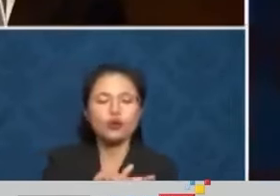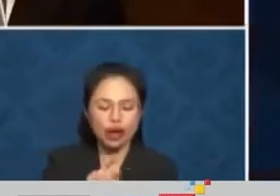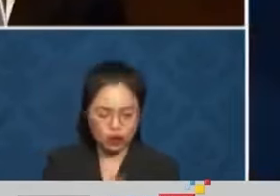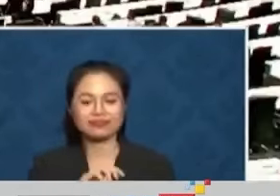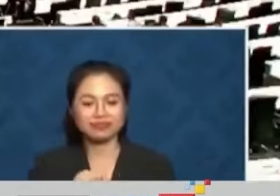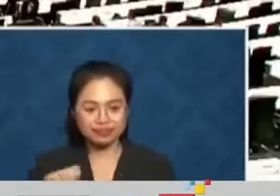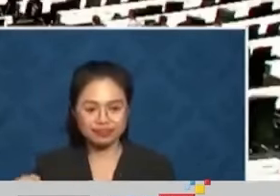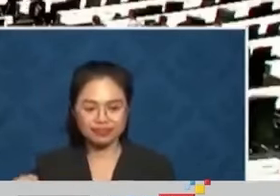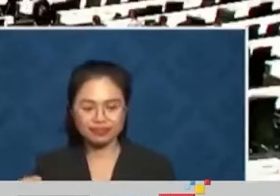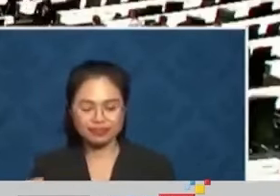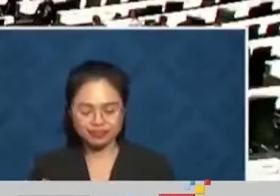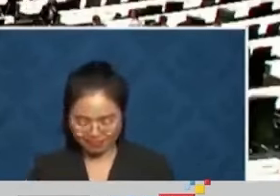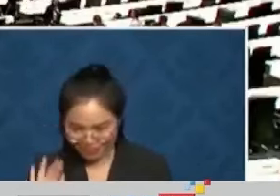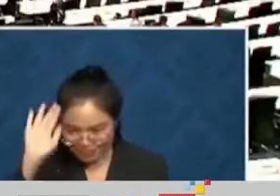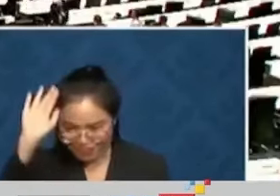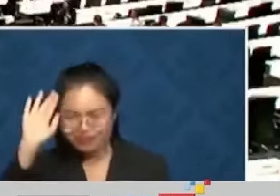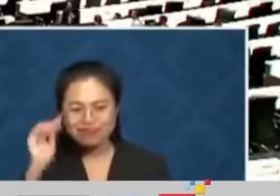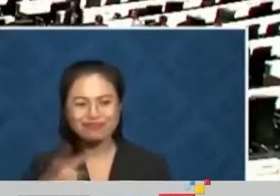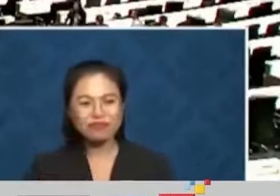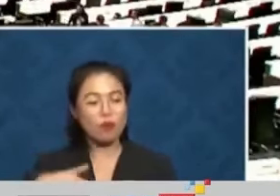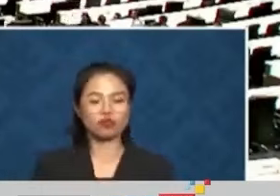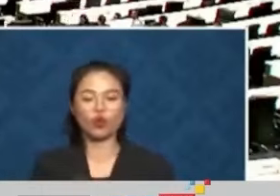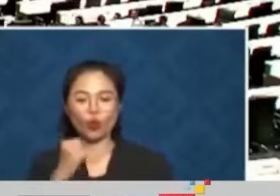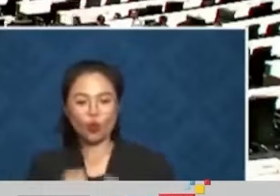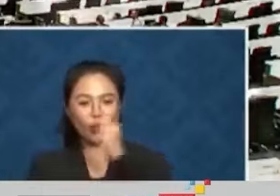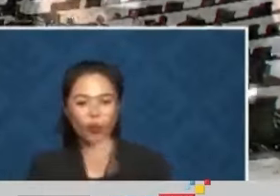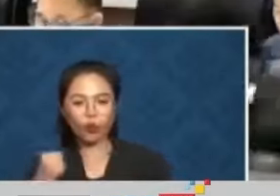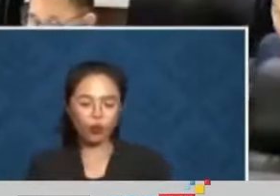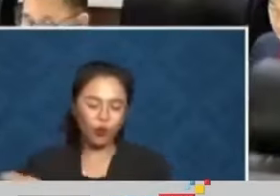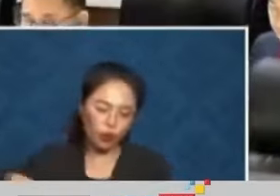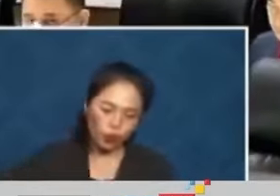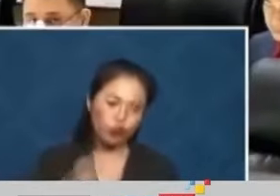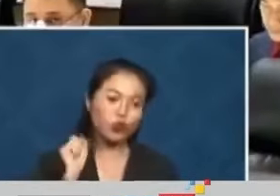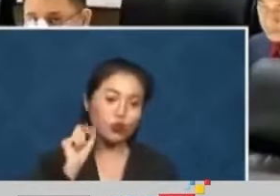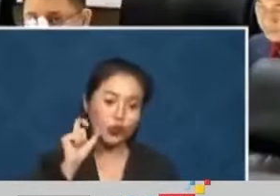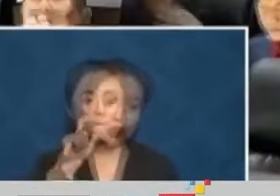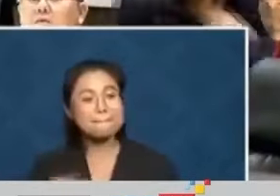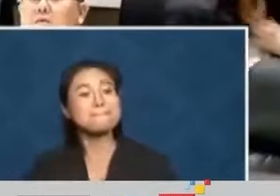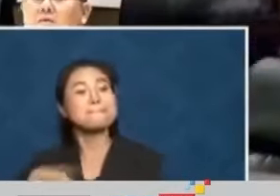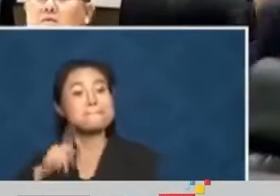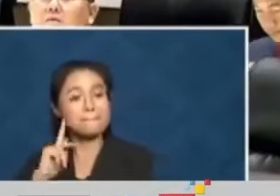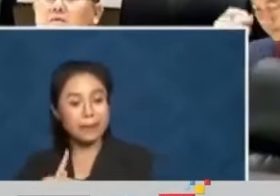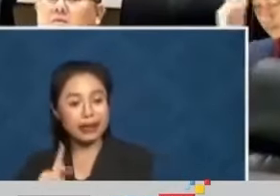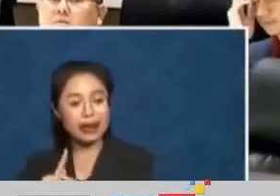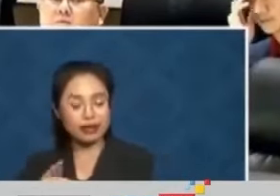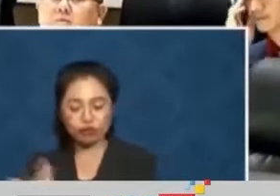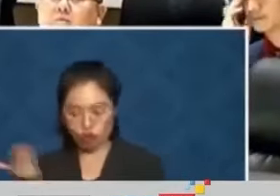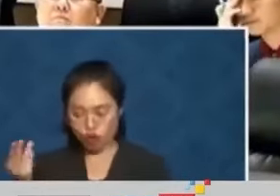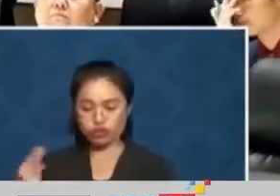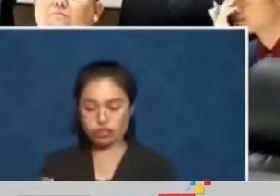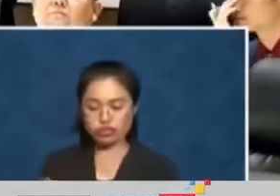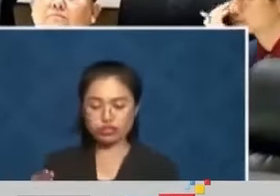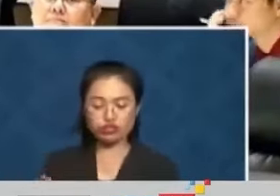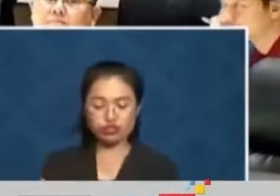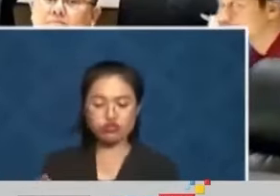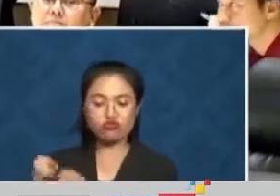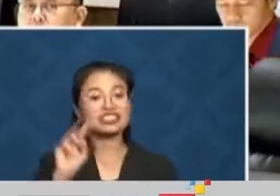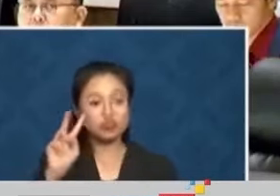องครับ อยู่ด้านนอกต้องรีบมาเพราะเมื่อกี้ท่านประธานนะครับขออนุญาตที่เอ่ยนามนะครับคุณครูมานิต